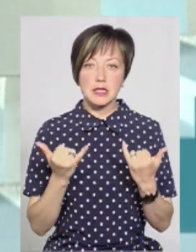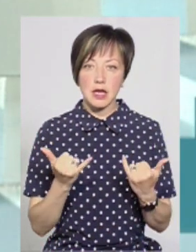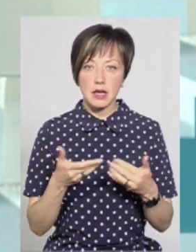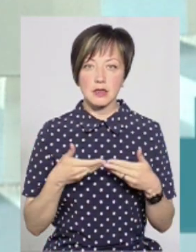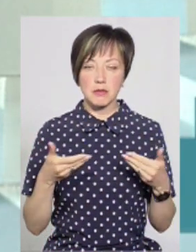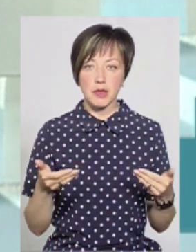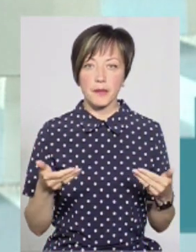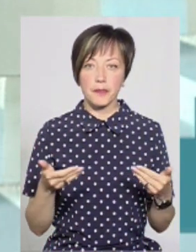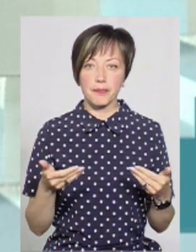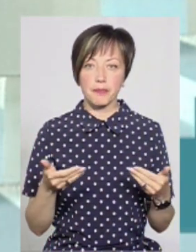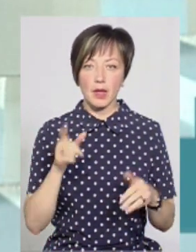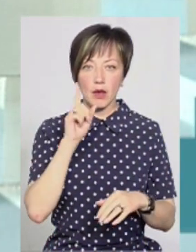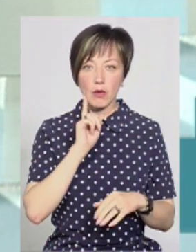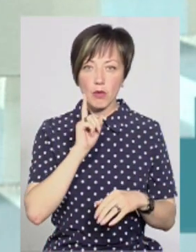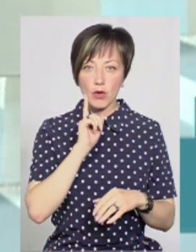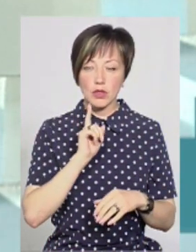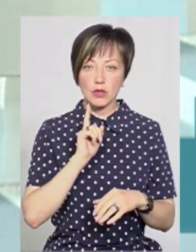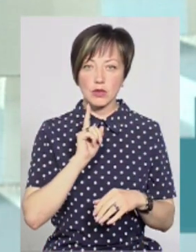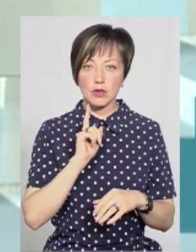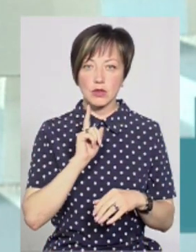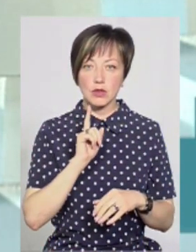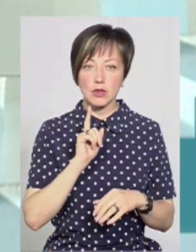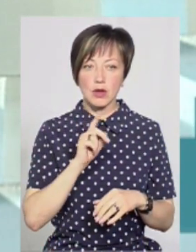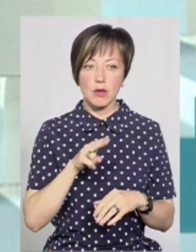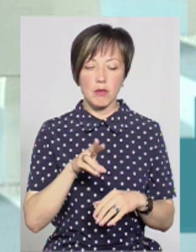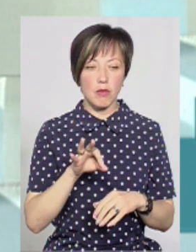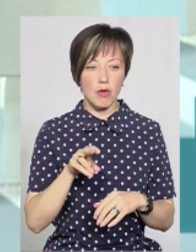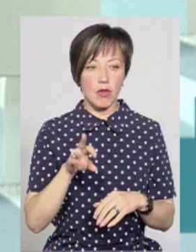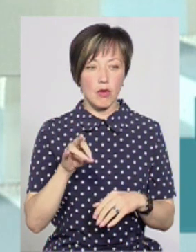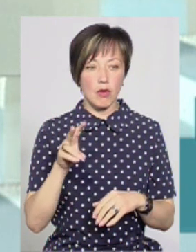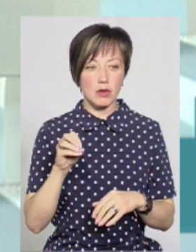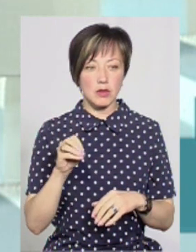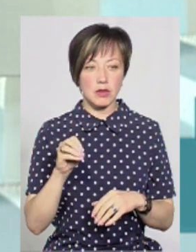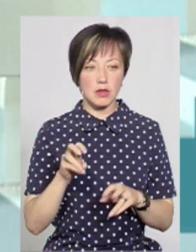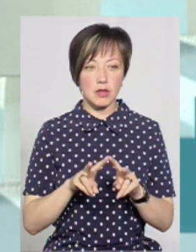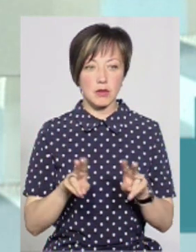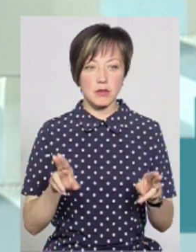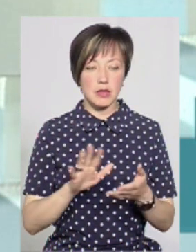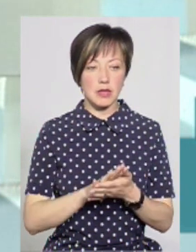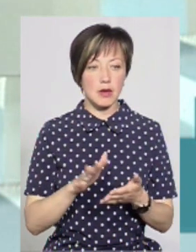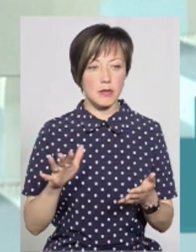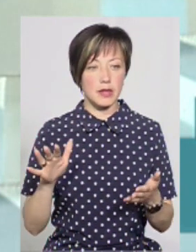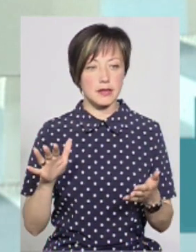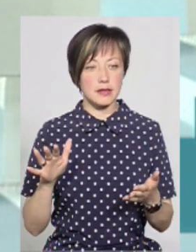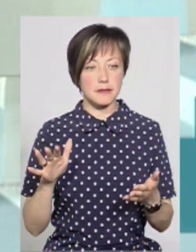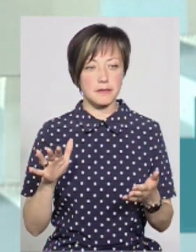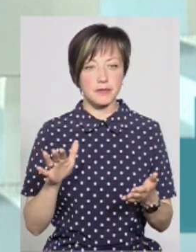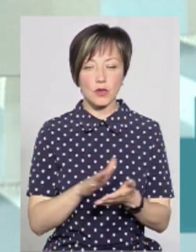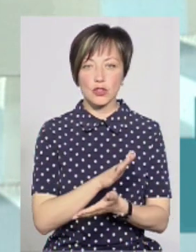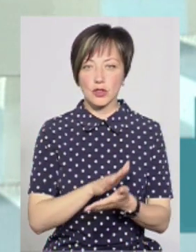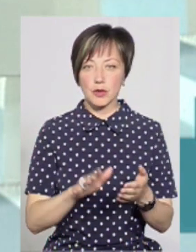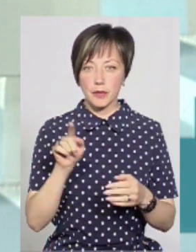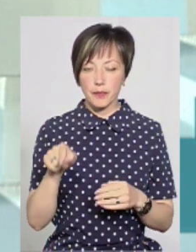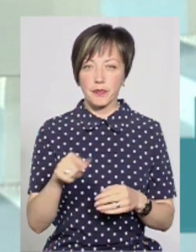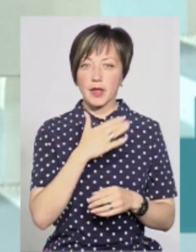ми поки що Полонне беремо і відчищуємо його, як цей діамант такий, тому що там насправді